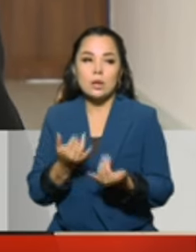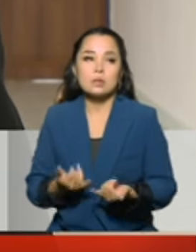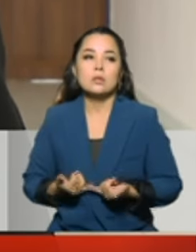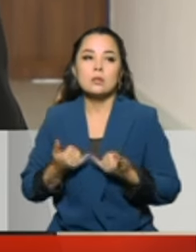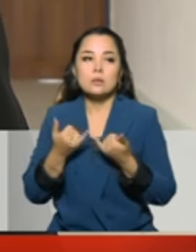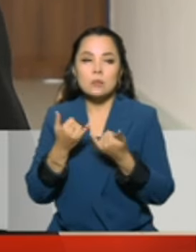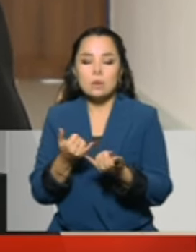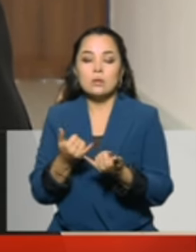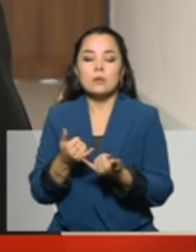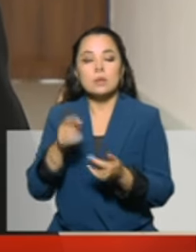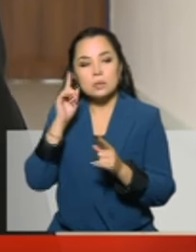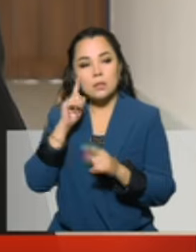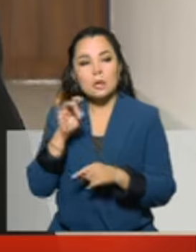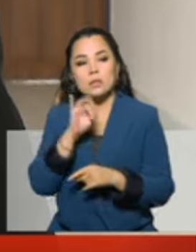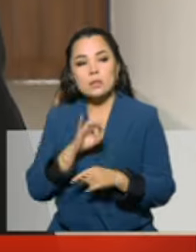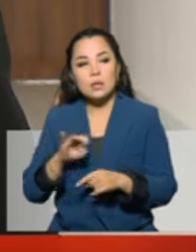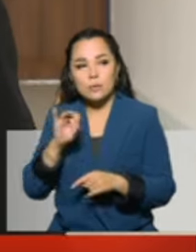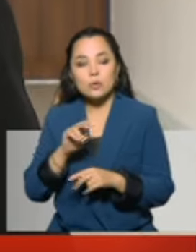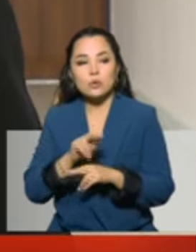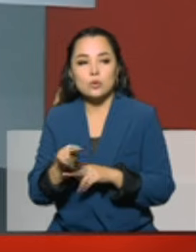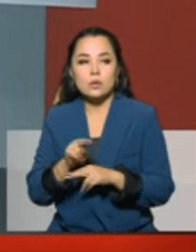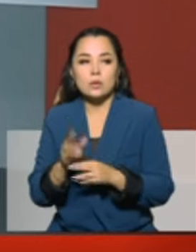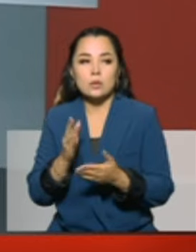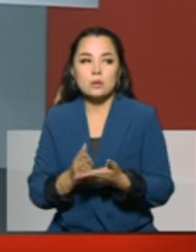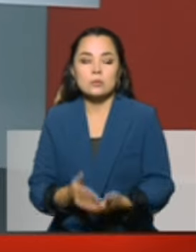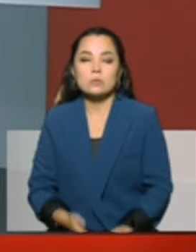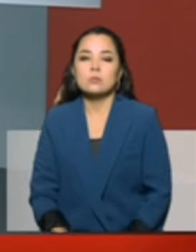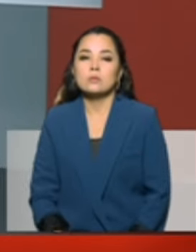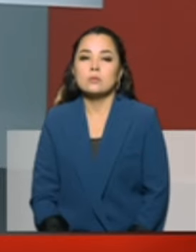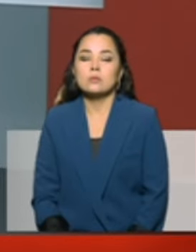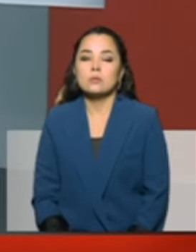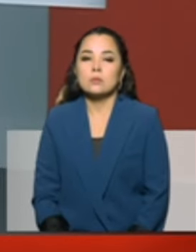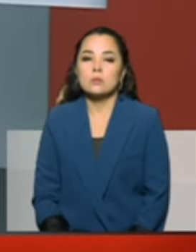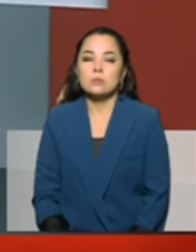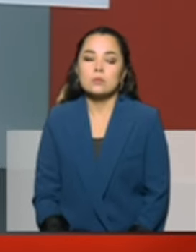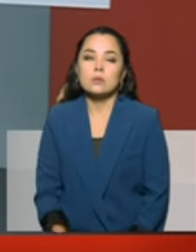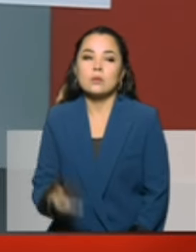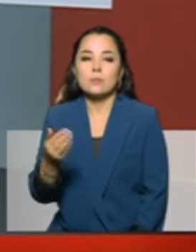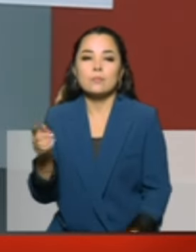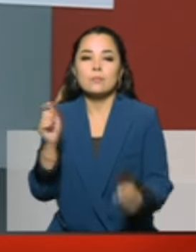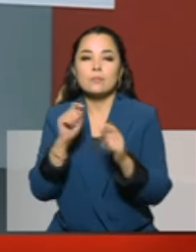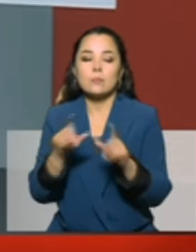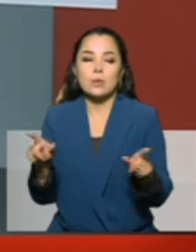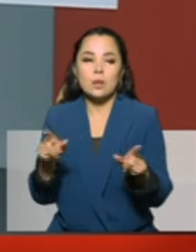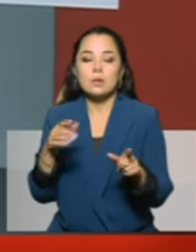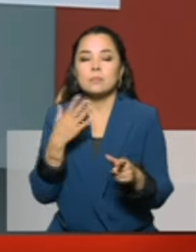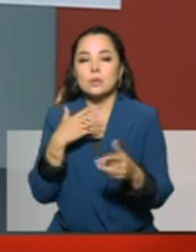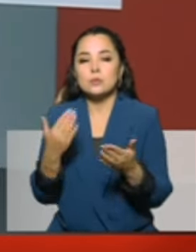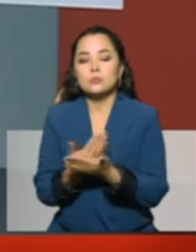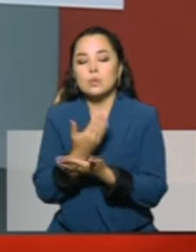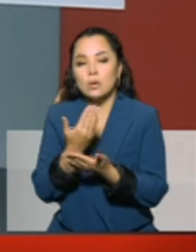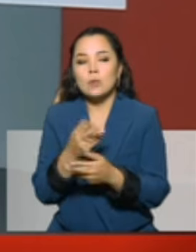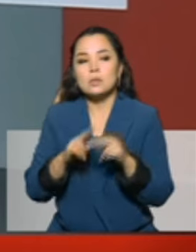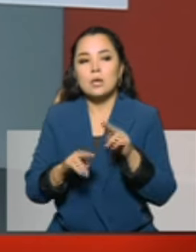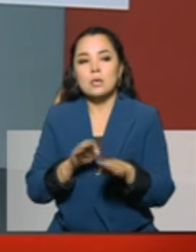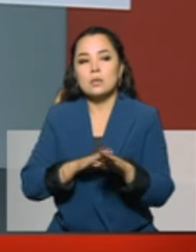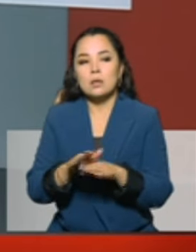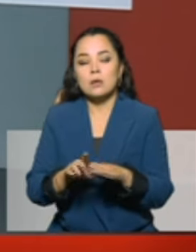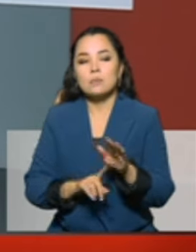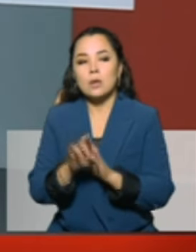тарихын білуге үйретеді. Жамбылда жайлым мектеп ұлттық жобасы аясында салынған алғашқы білім